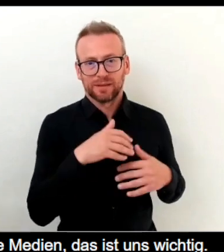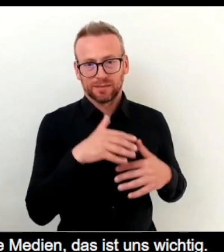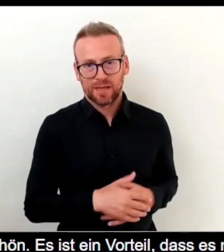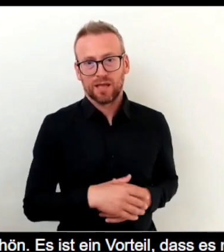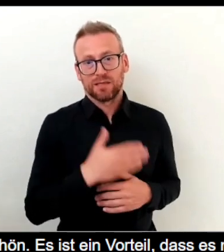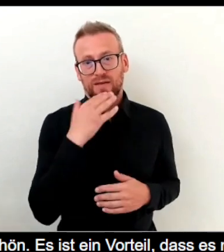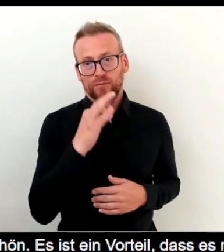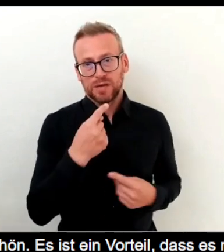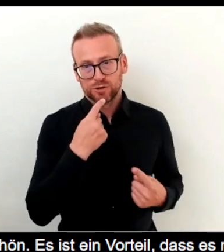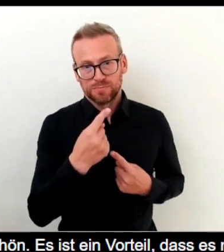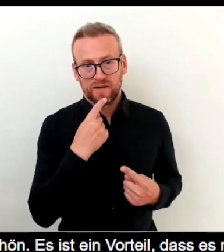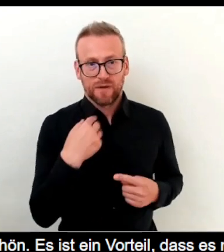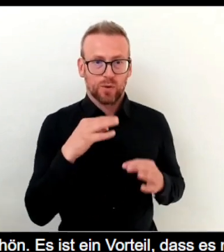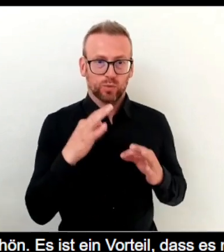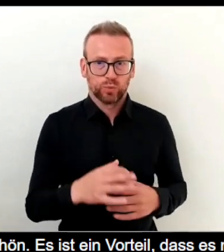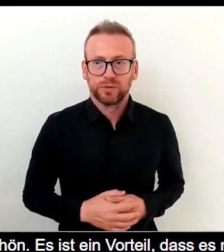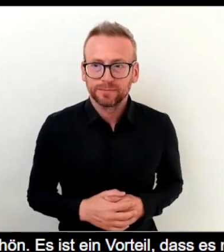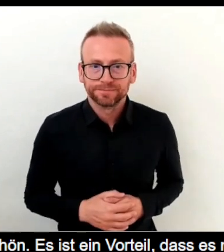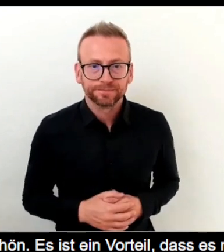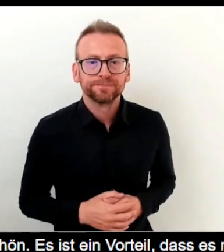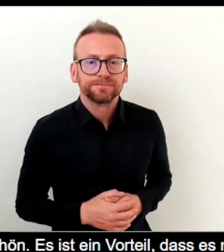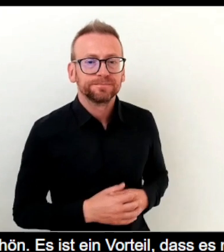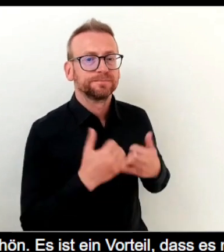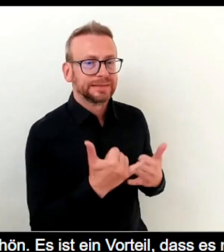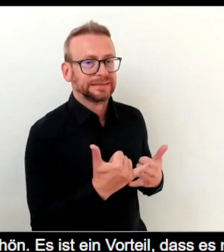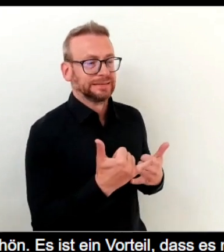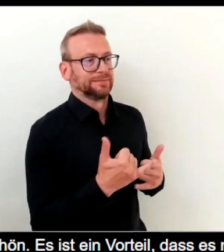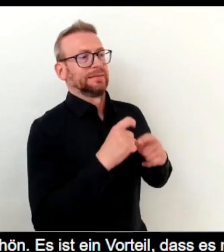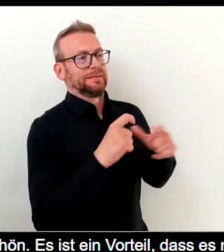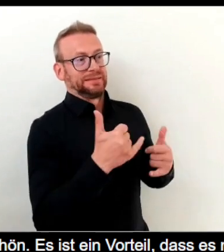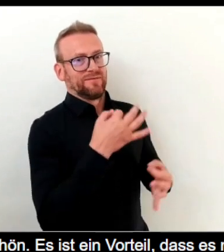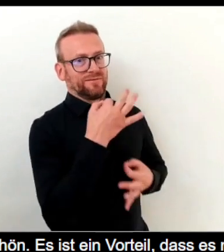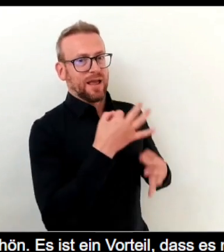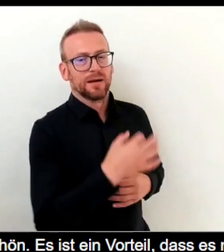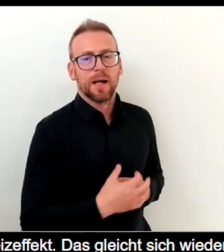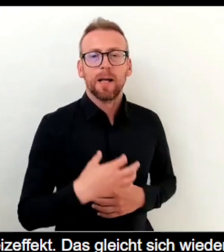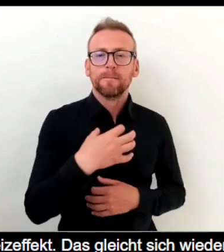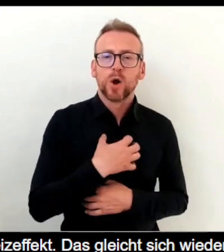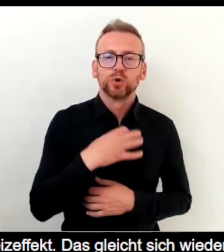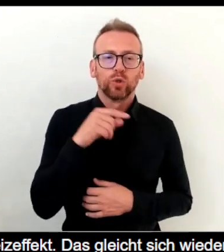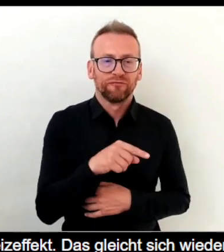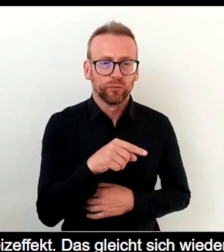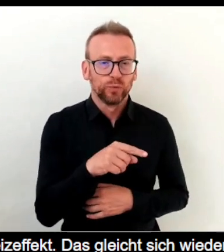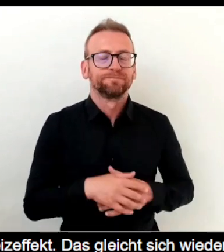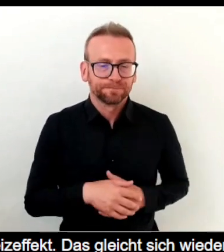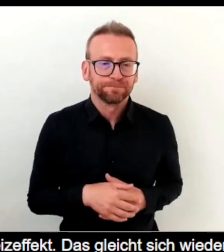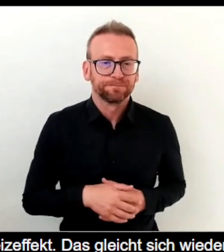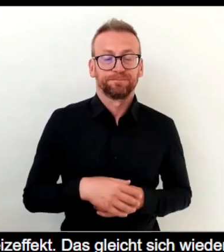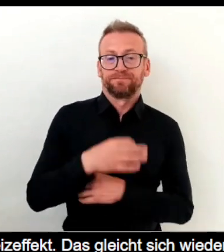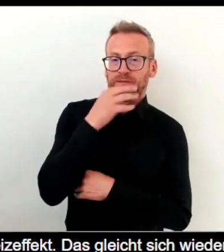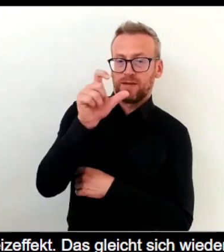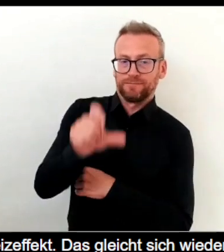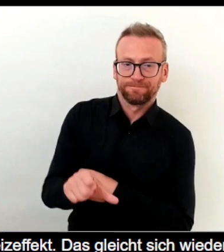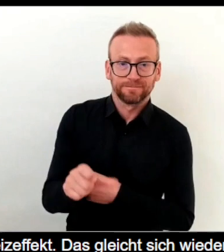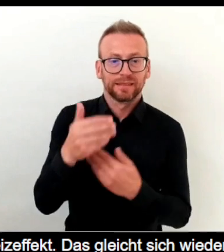Europa, aber eben jetzt der Freistaat Bayern. Dazwischen gibt es noch die Bundesrepublik Deutschland. Also ist es ja über eine Ebene hinweg. Was kann